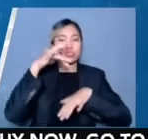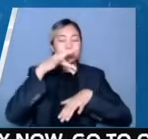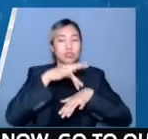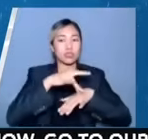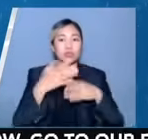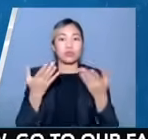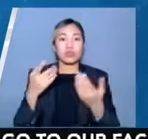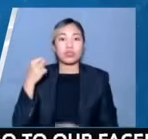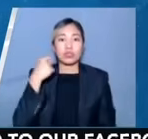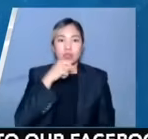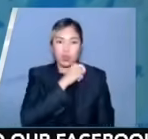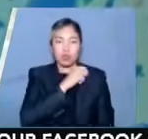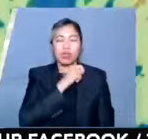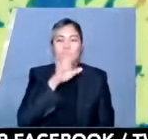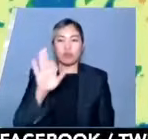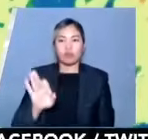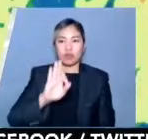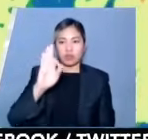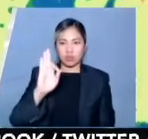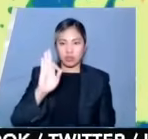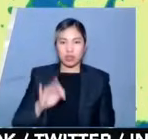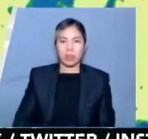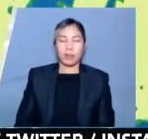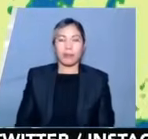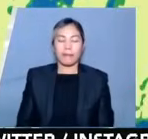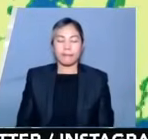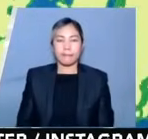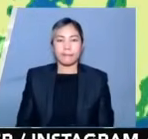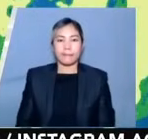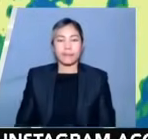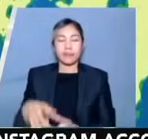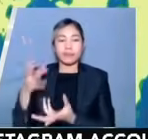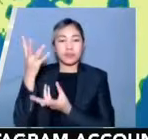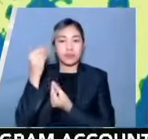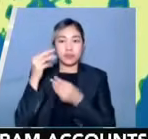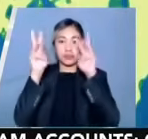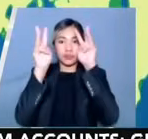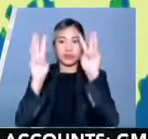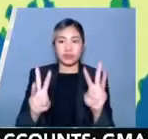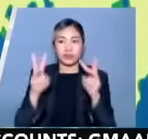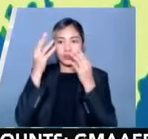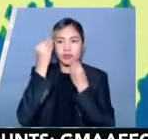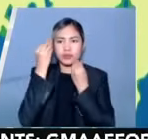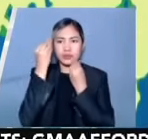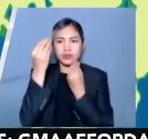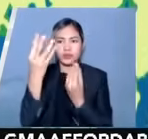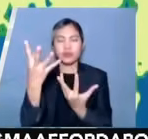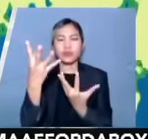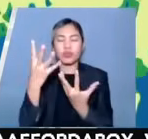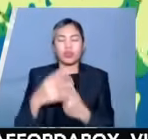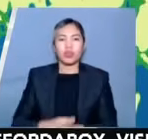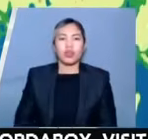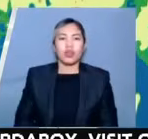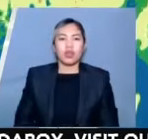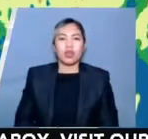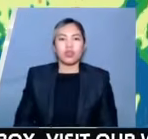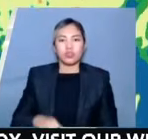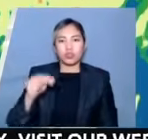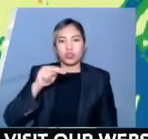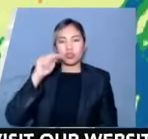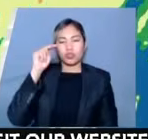sa biernes base sa rainfall forecast ng metra weather uulanin ang ilang bagay ng northern at Southern Luzon Visayas at